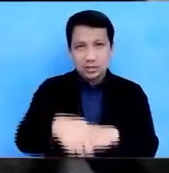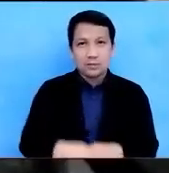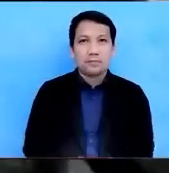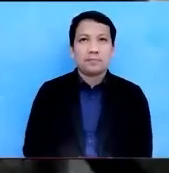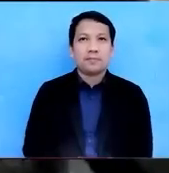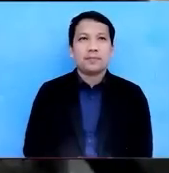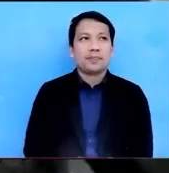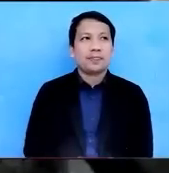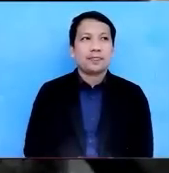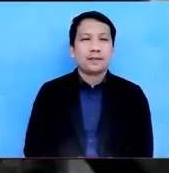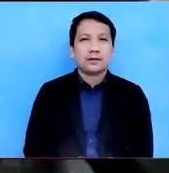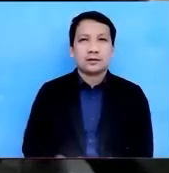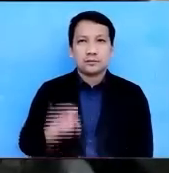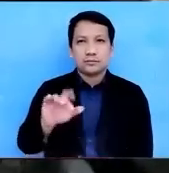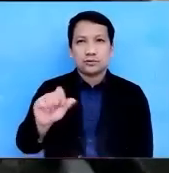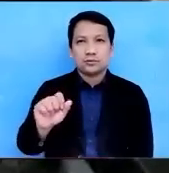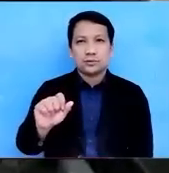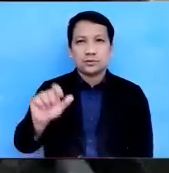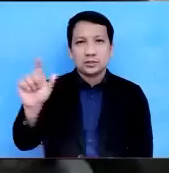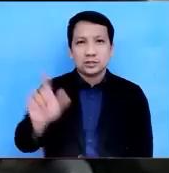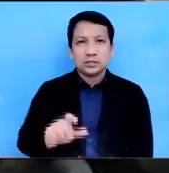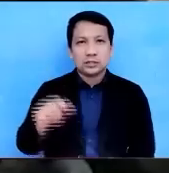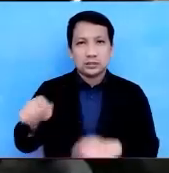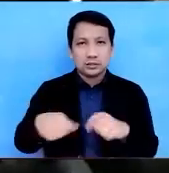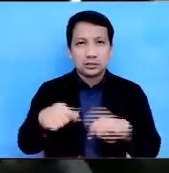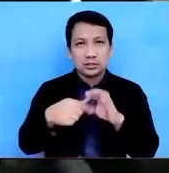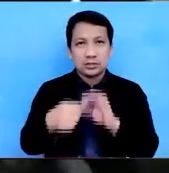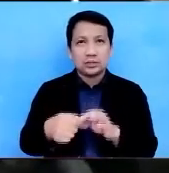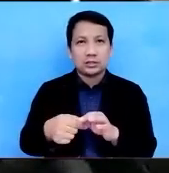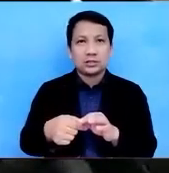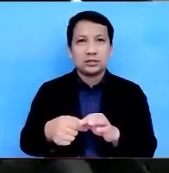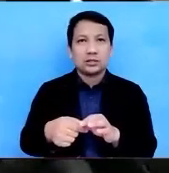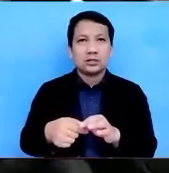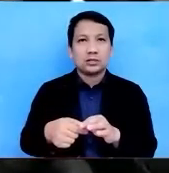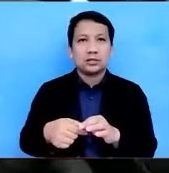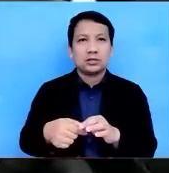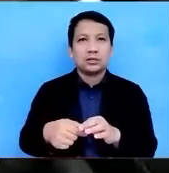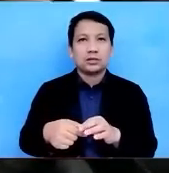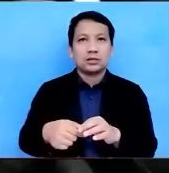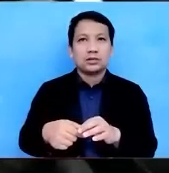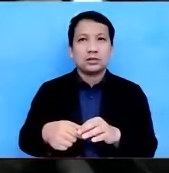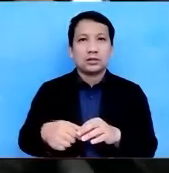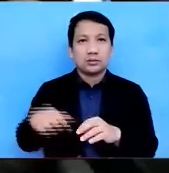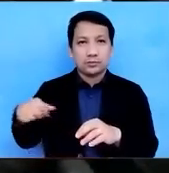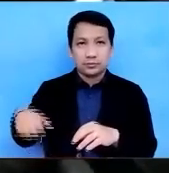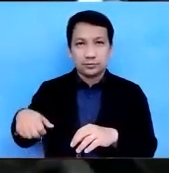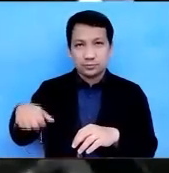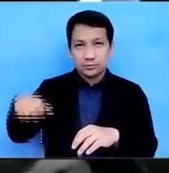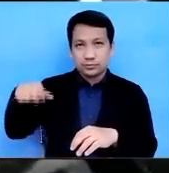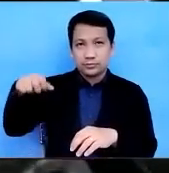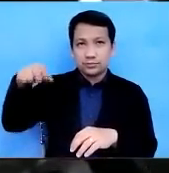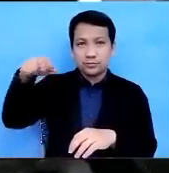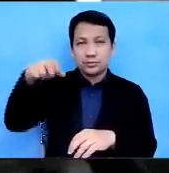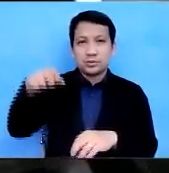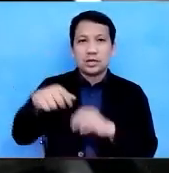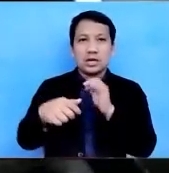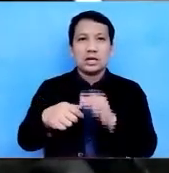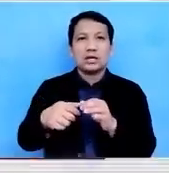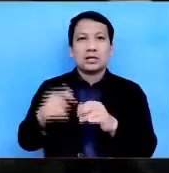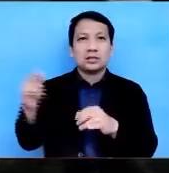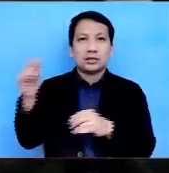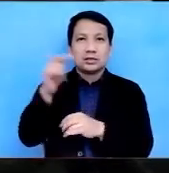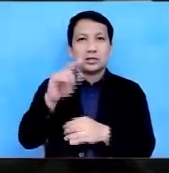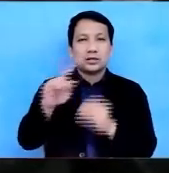Kung sa Bolivia, pababa ang mga biker, heto naman ang mga lumulutang pataas na mga astronaut. Nasa outer space kasi sila kung